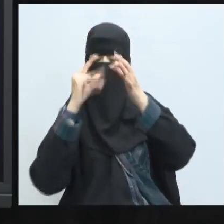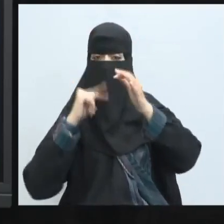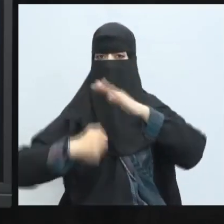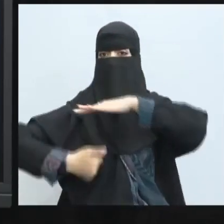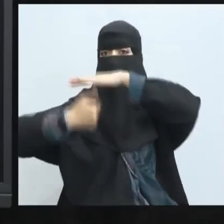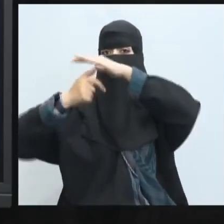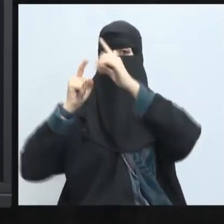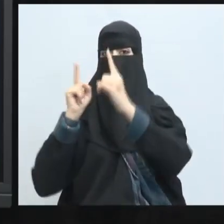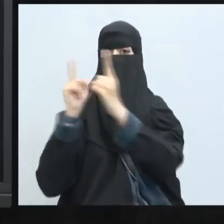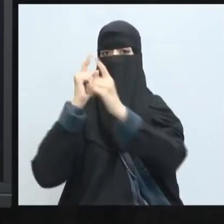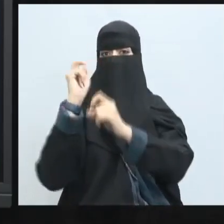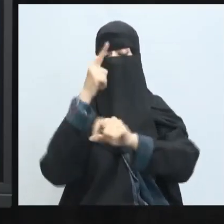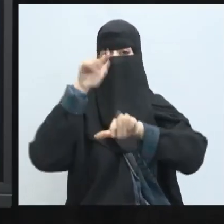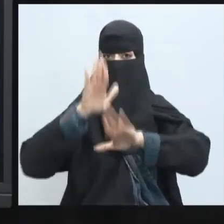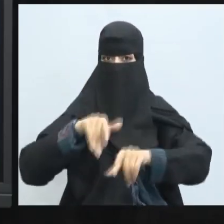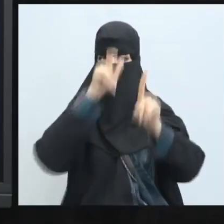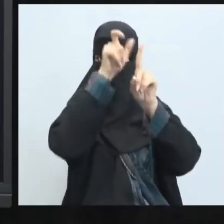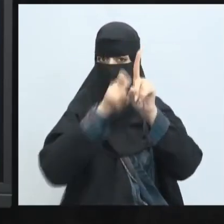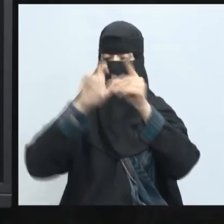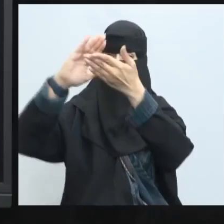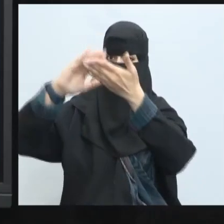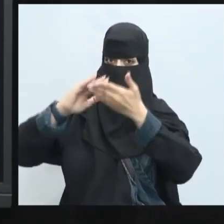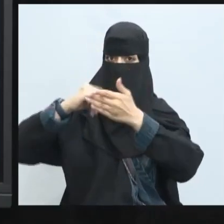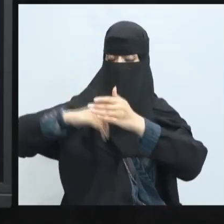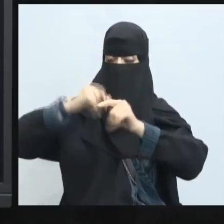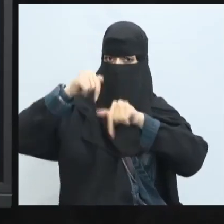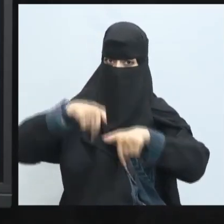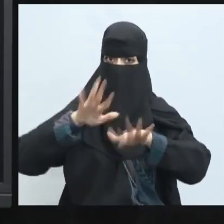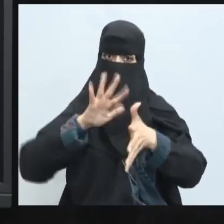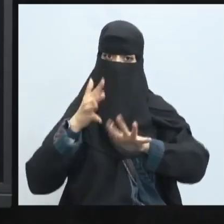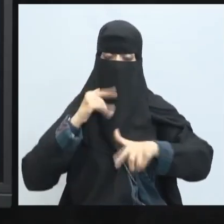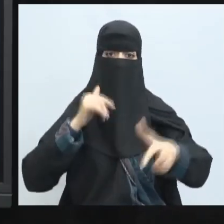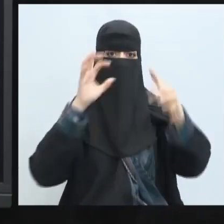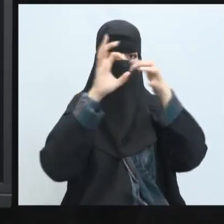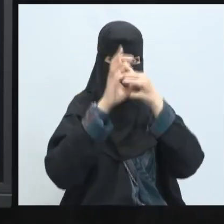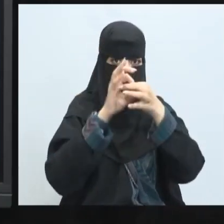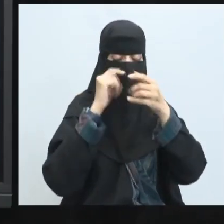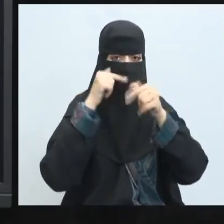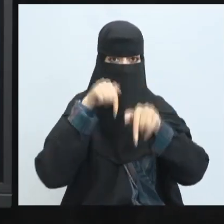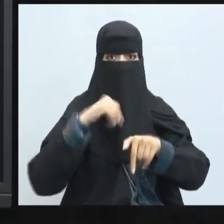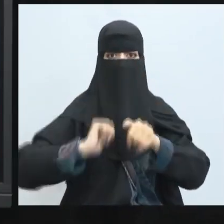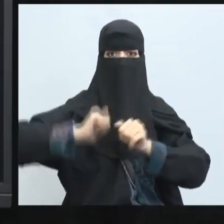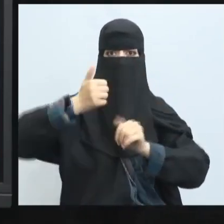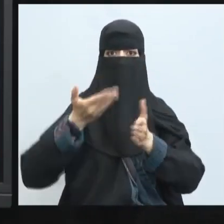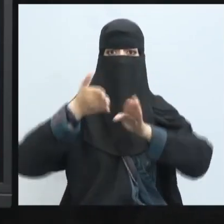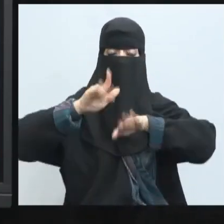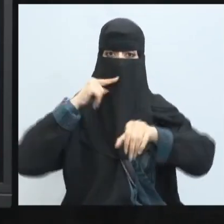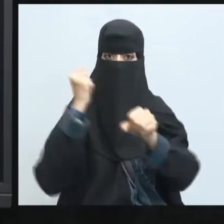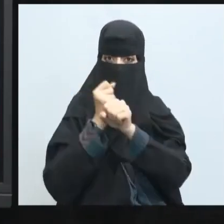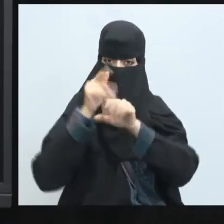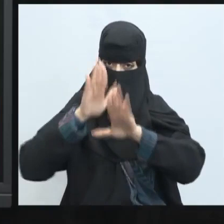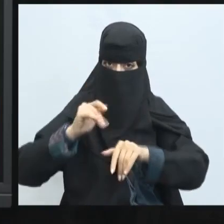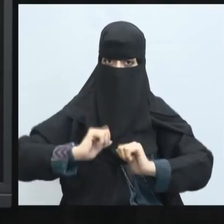السكرتاريه قد ترتبط باكثر من عمل او باكثر من مهمه قد ينجزها ولكن لابد من وجود